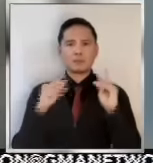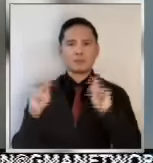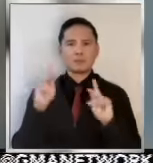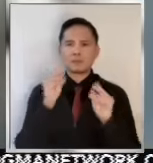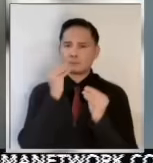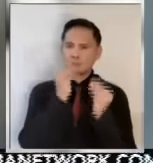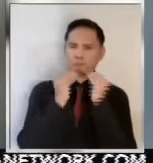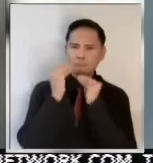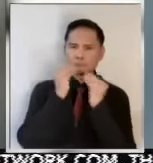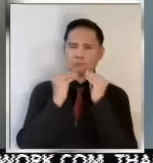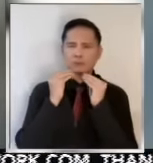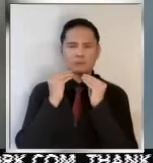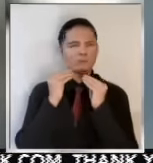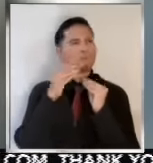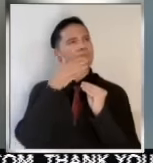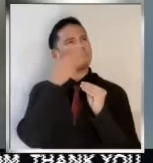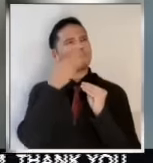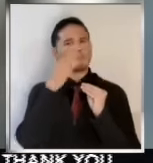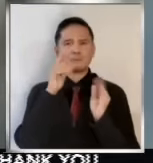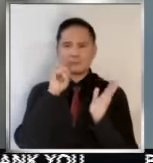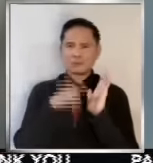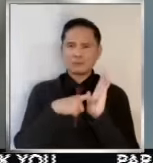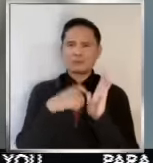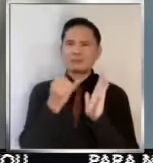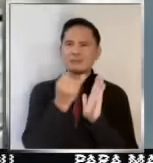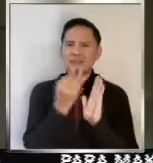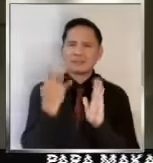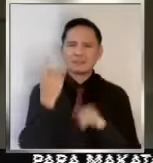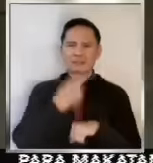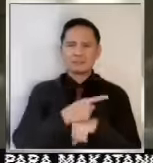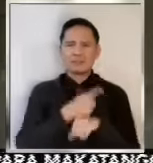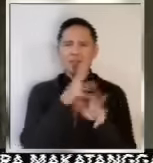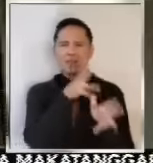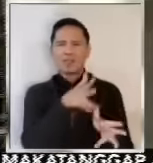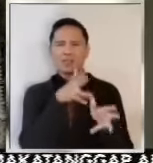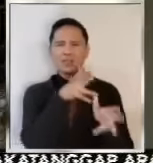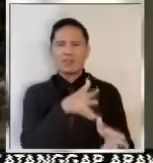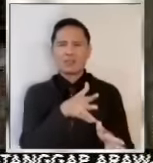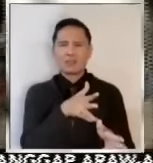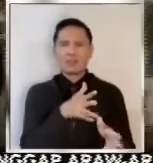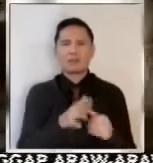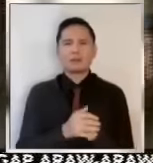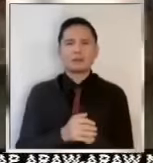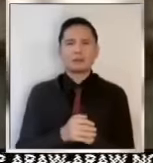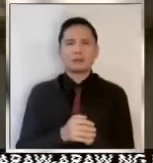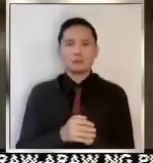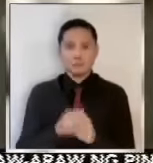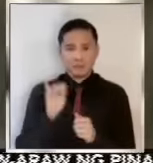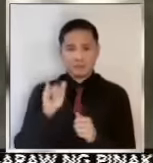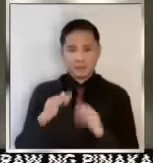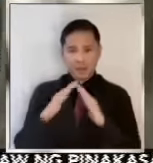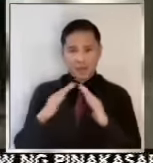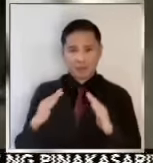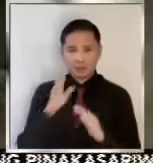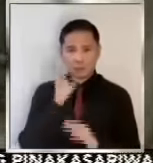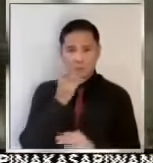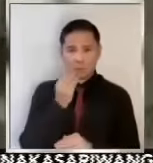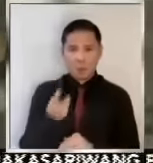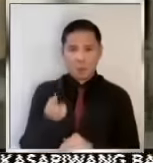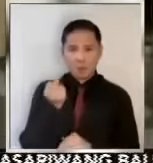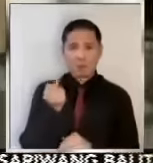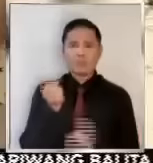Bangkay palatandaang ilang araw na itong naroon. Ayon sa may-ari ng bahay, ilang araw na lumipas nang may marinig